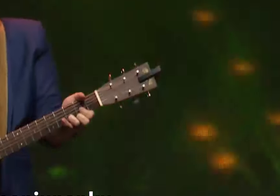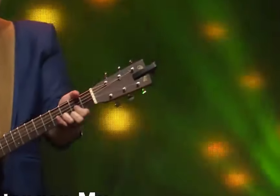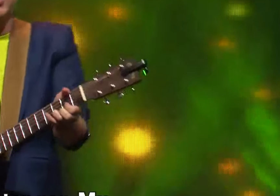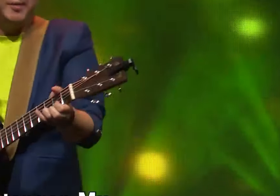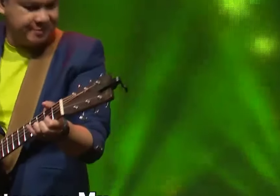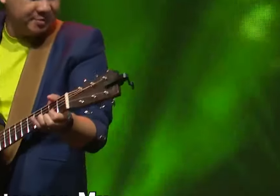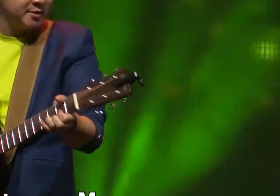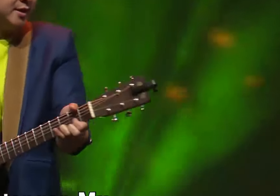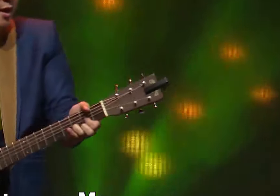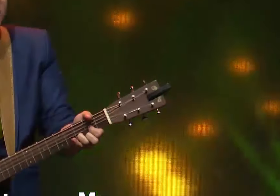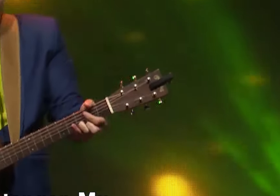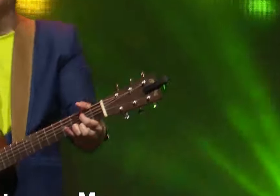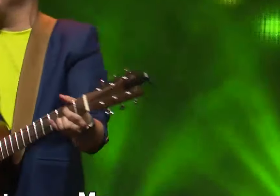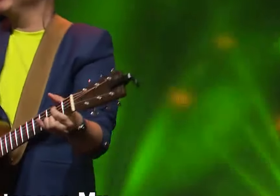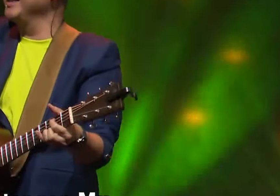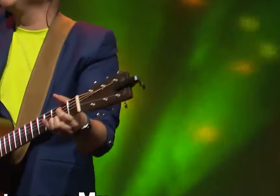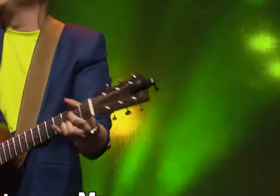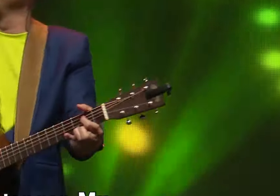penjuraku,